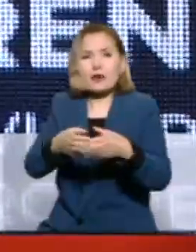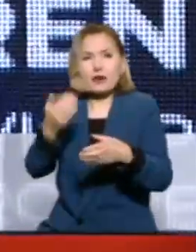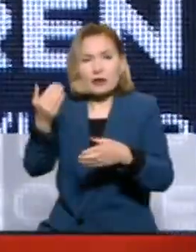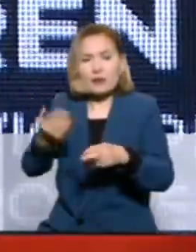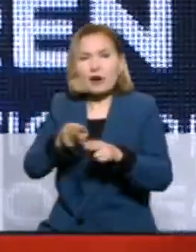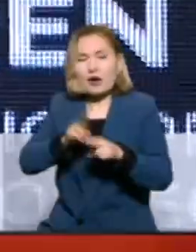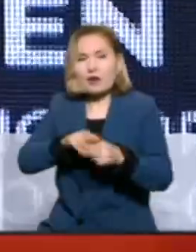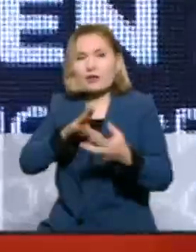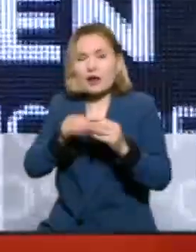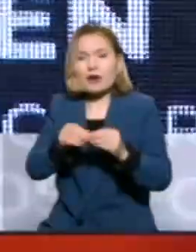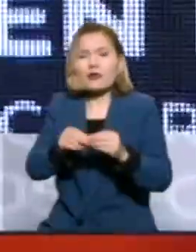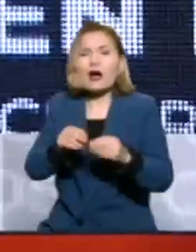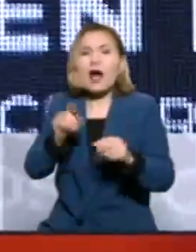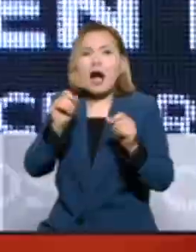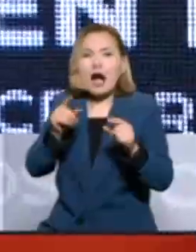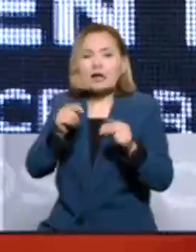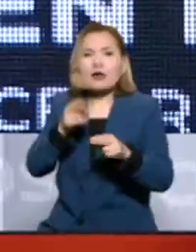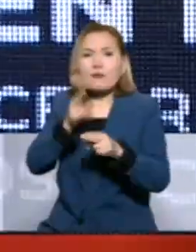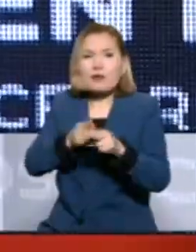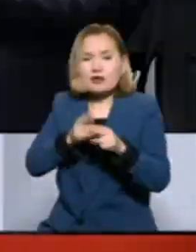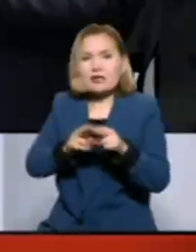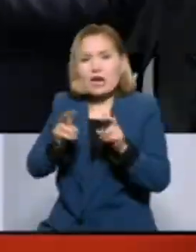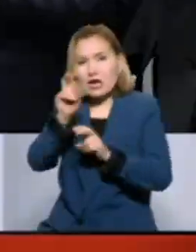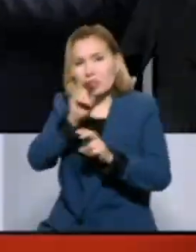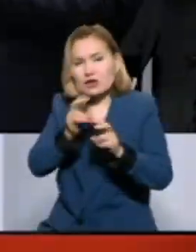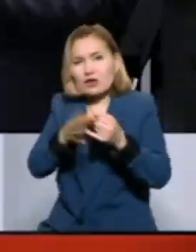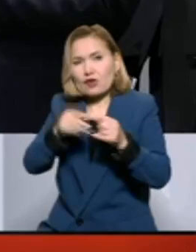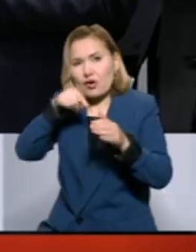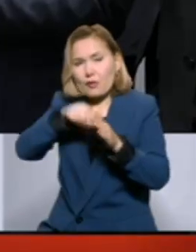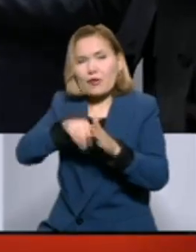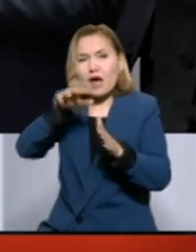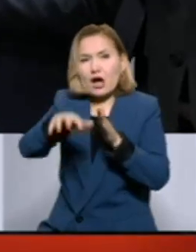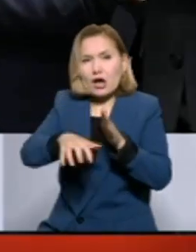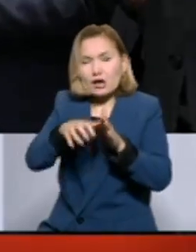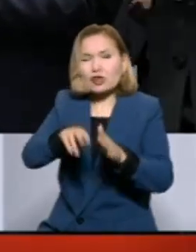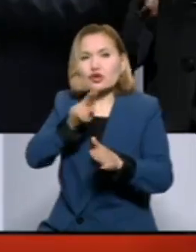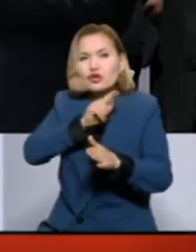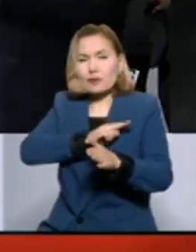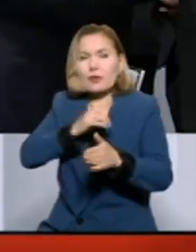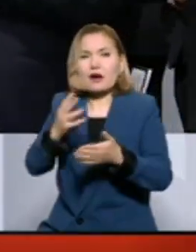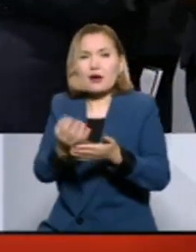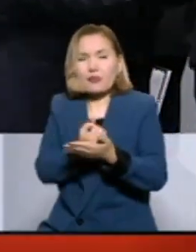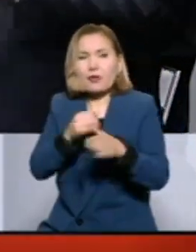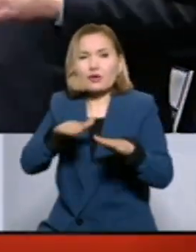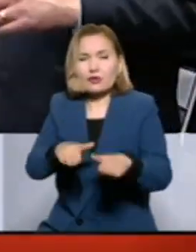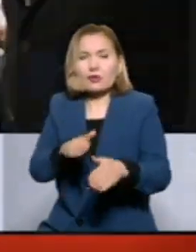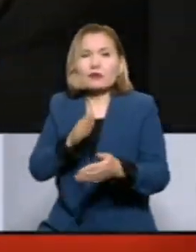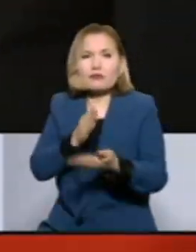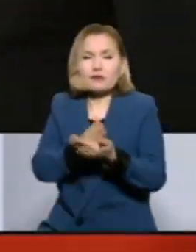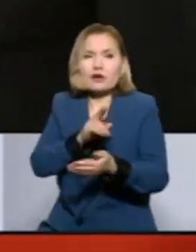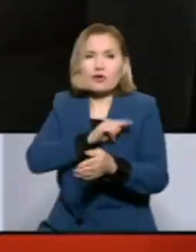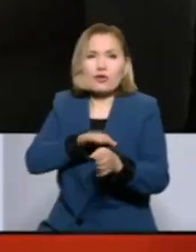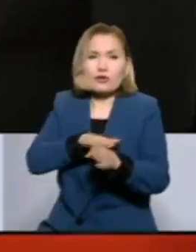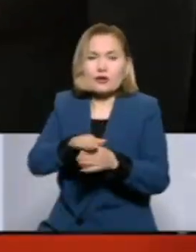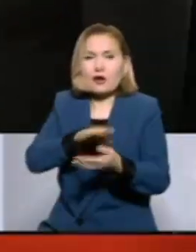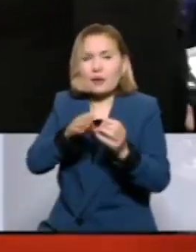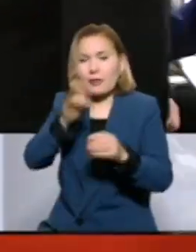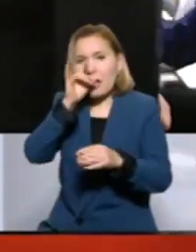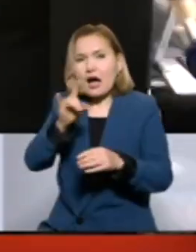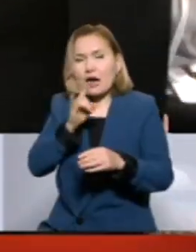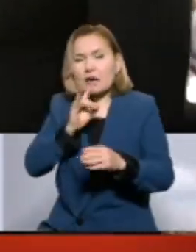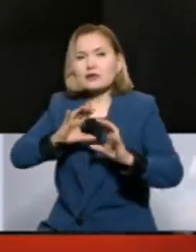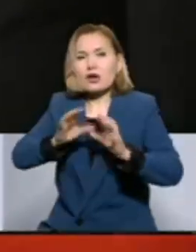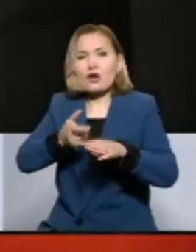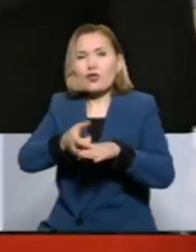де мыс пен алтын қорларын іздеуге кірісіп кетті. Яғни жаңа кен орындардың табуысы белсенді қолға алынып жатыр. Себебі Қазақстан әлем